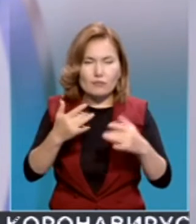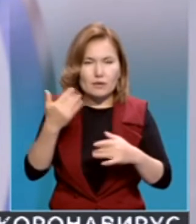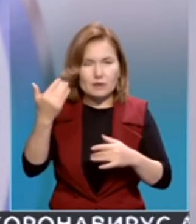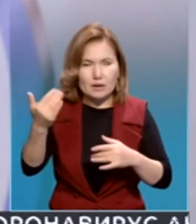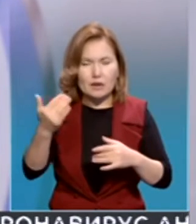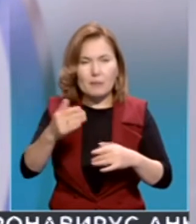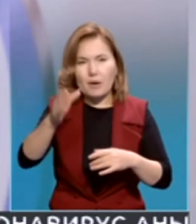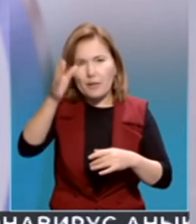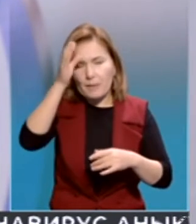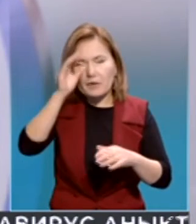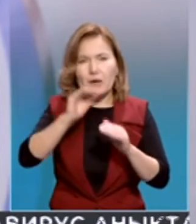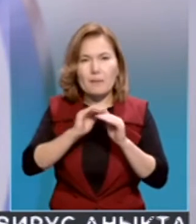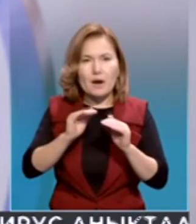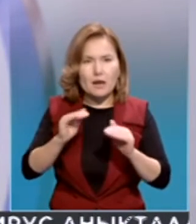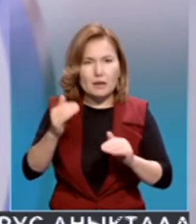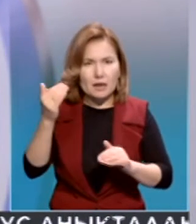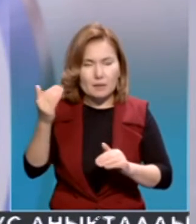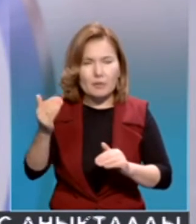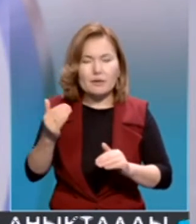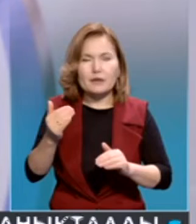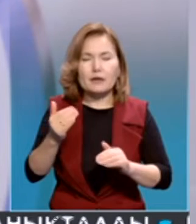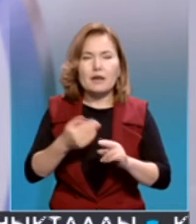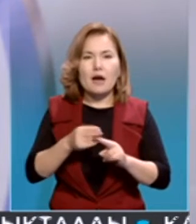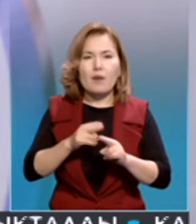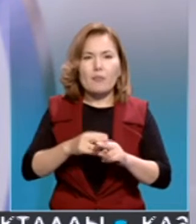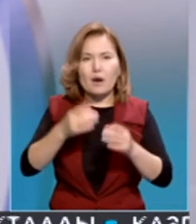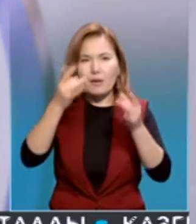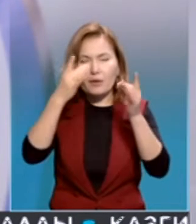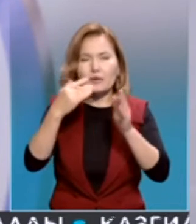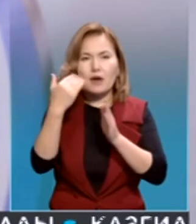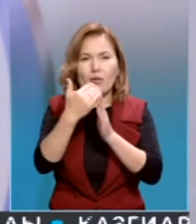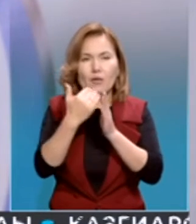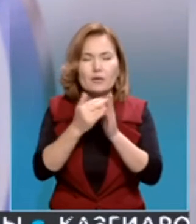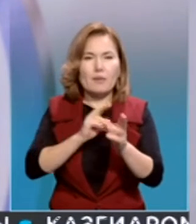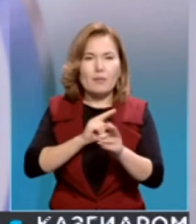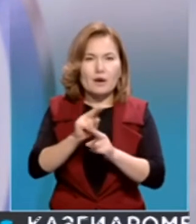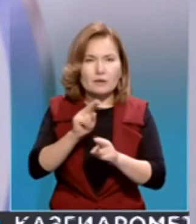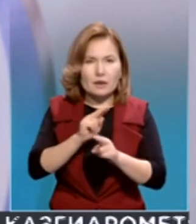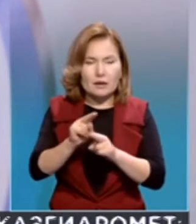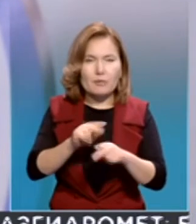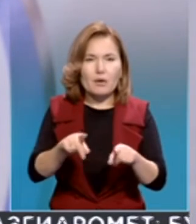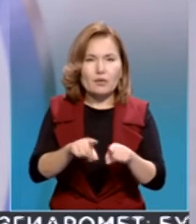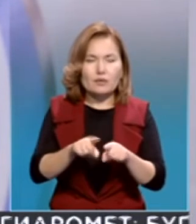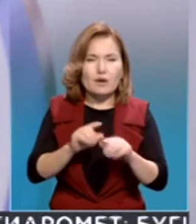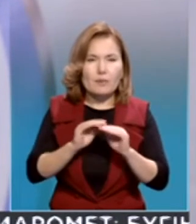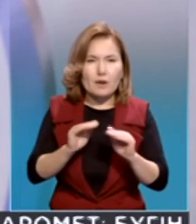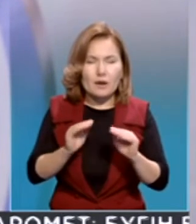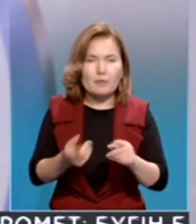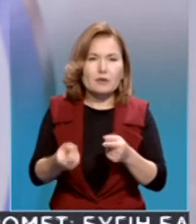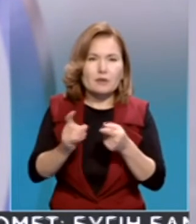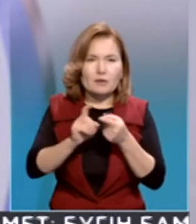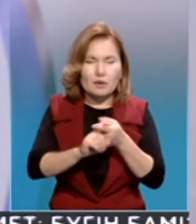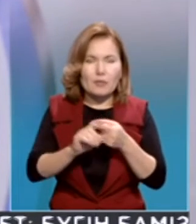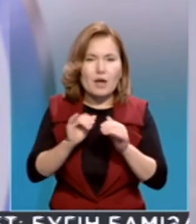академияның оқу балаларымен осы мәдени саладағы оқу бағдарламаларымен сол